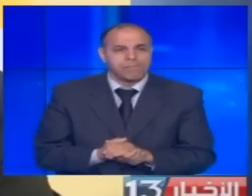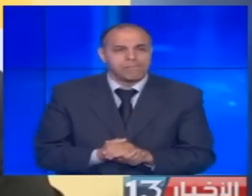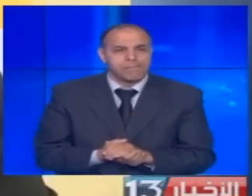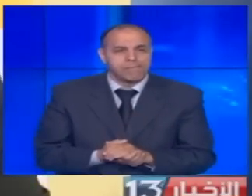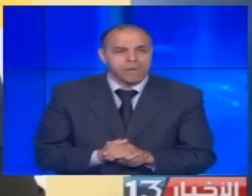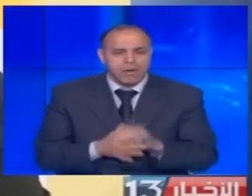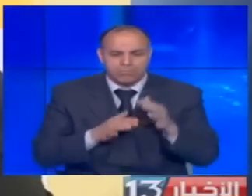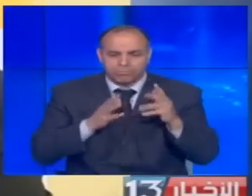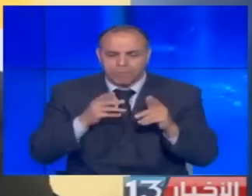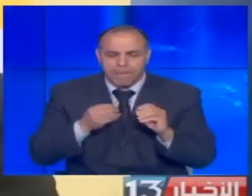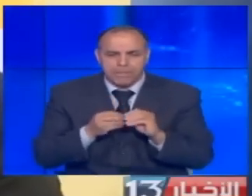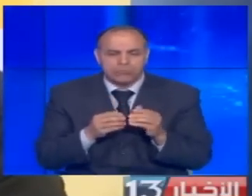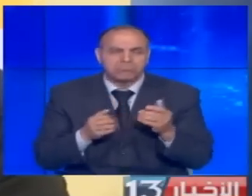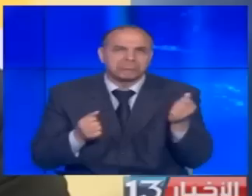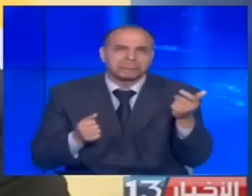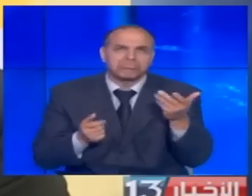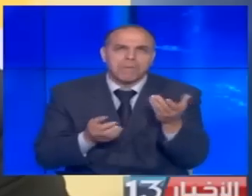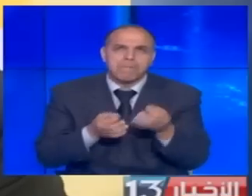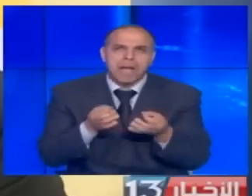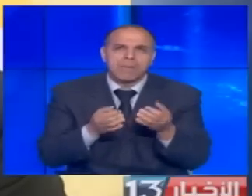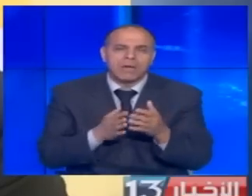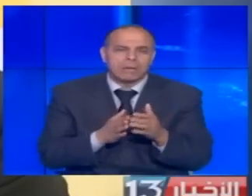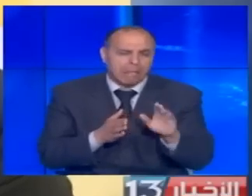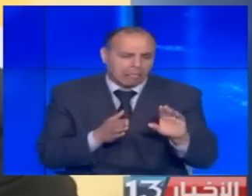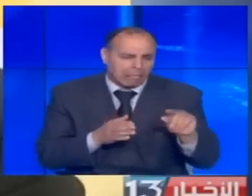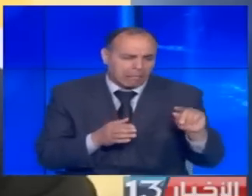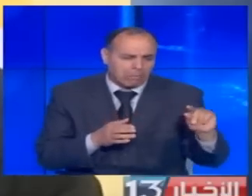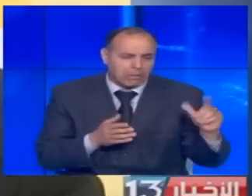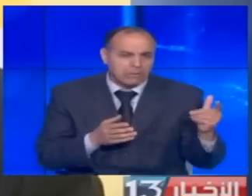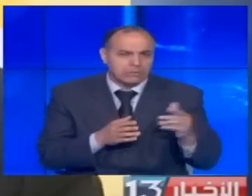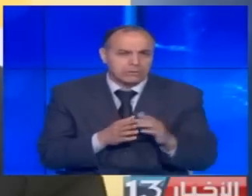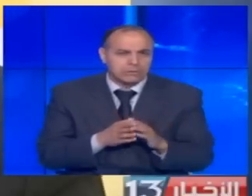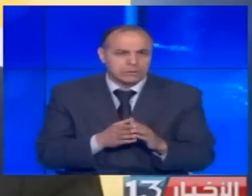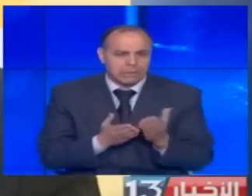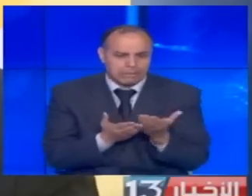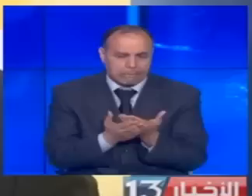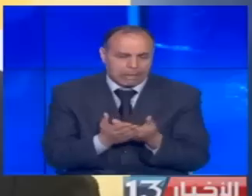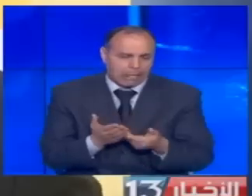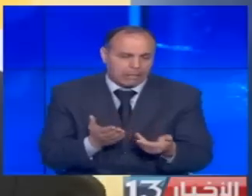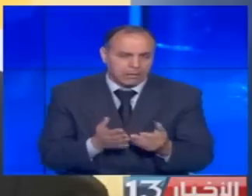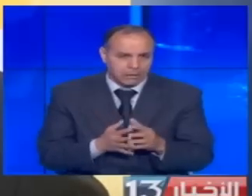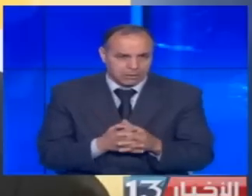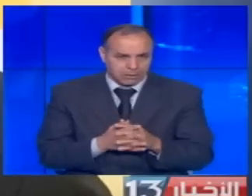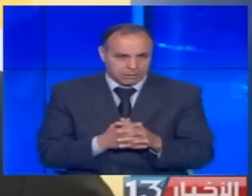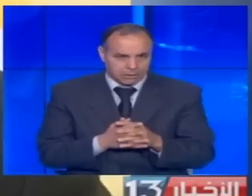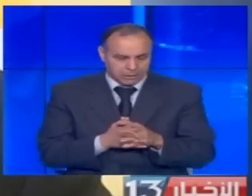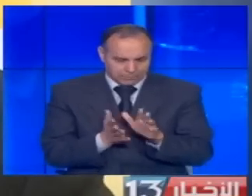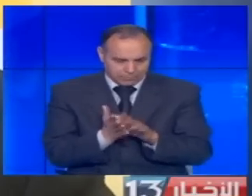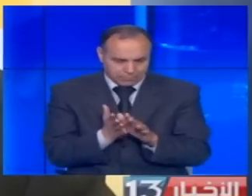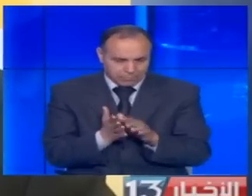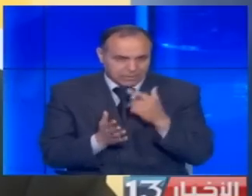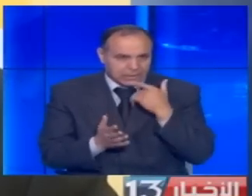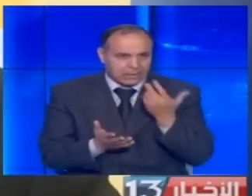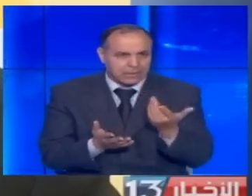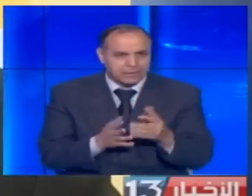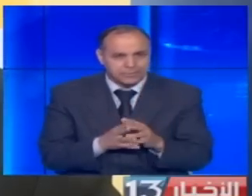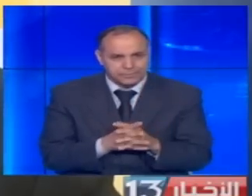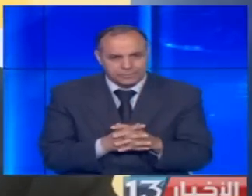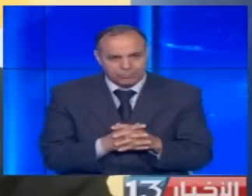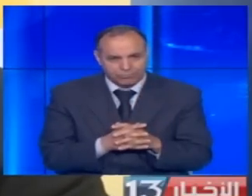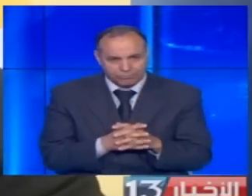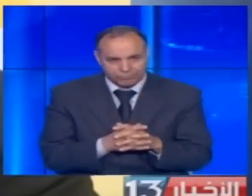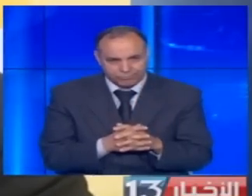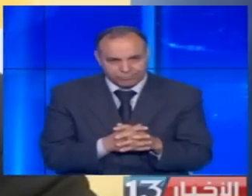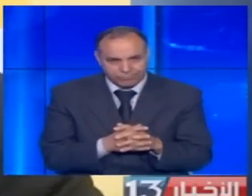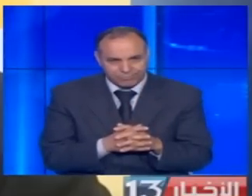القضايا كان عدد قليل جدا وكان يعني ممكن تفعيل النصوص بطريقه يعني